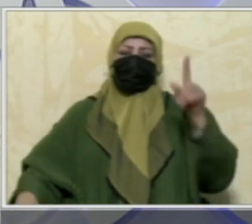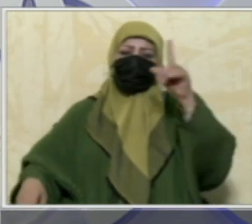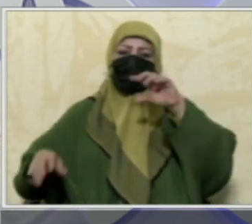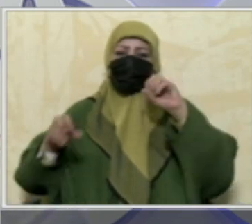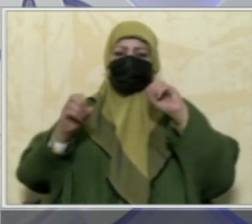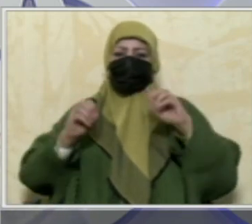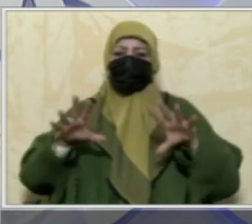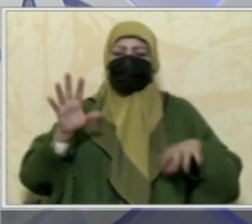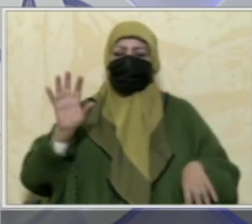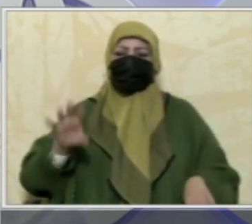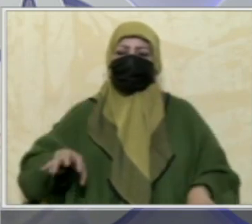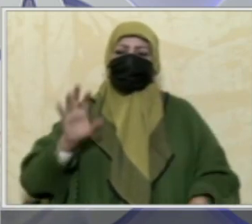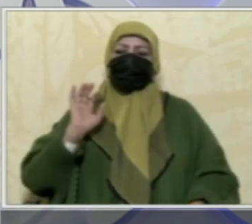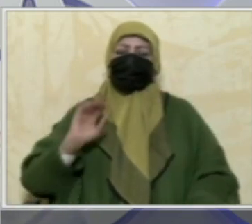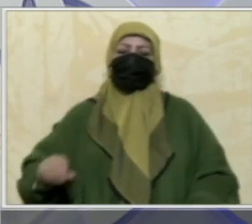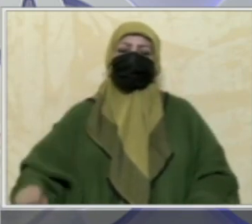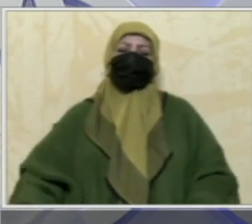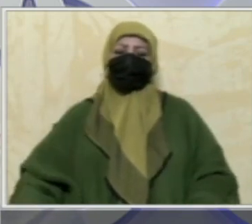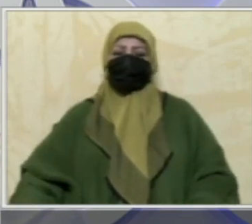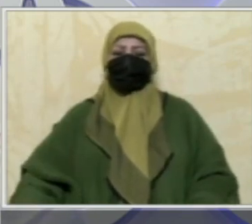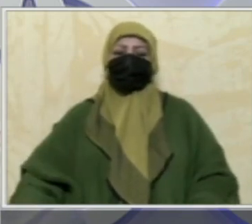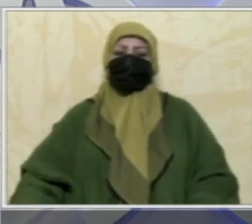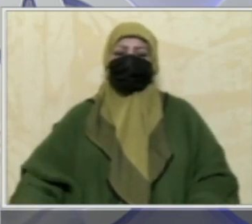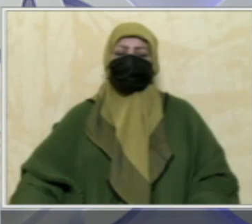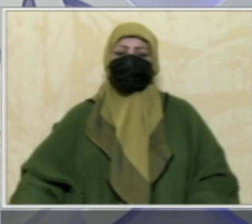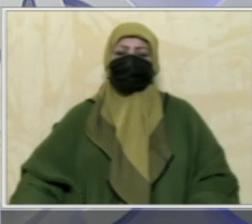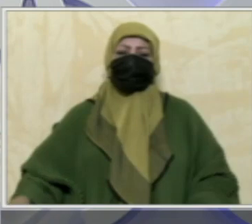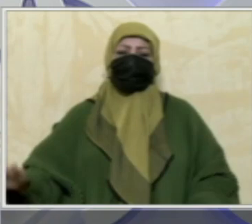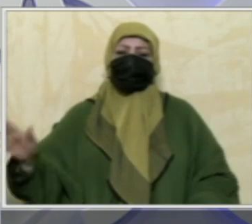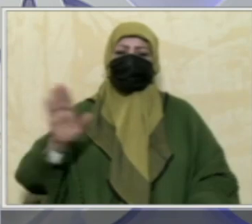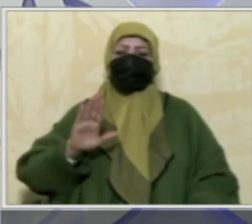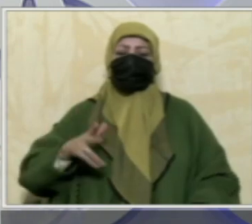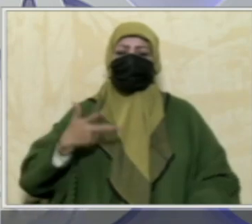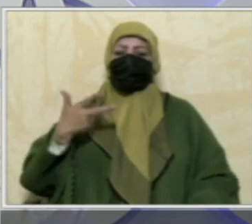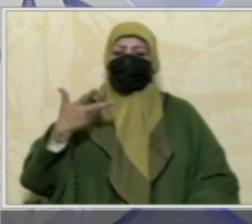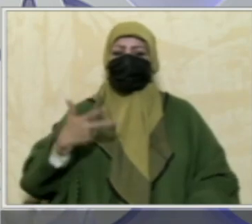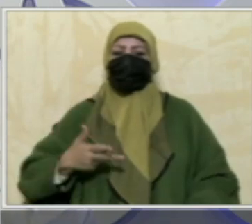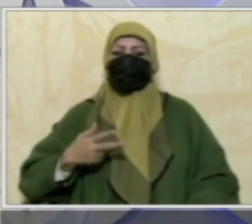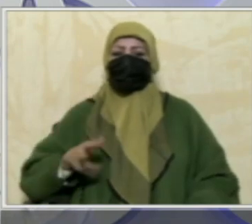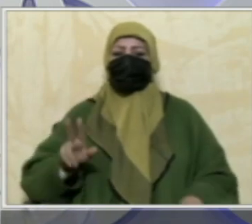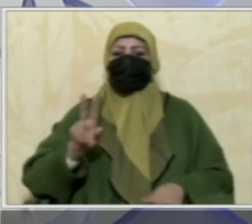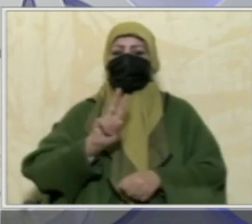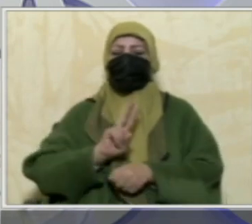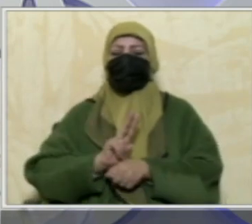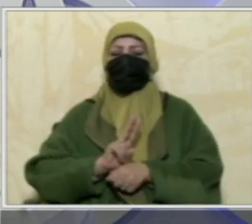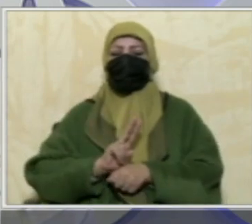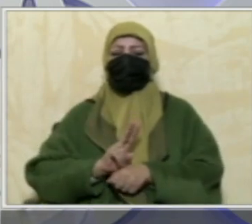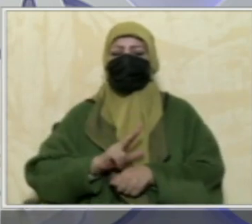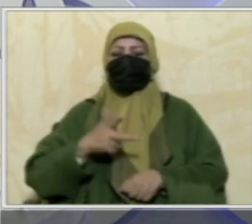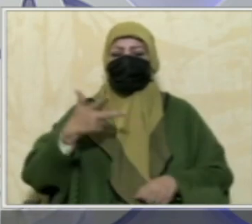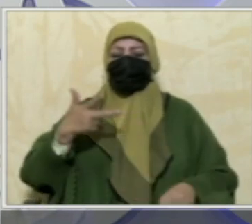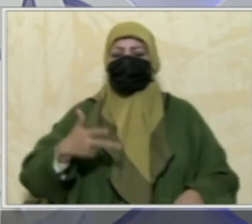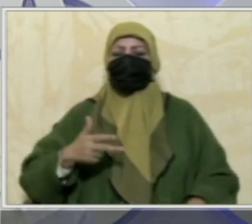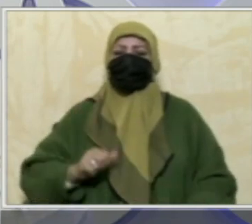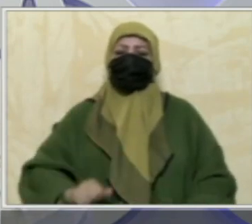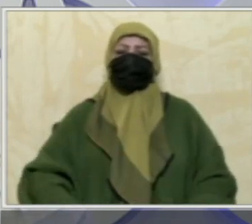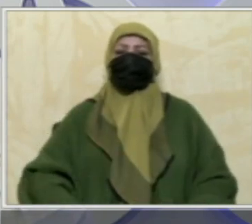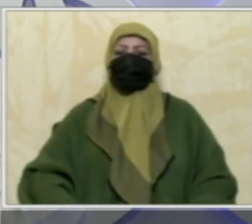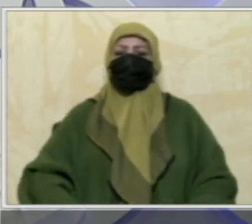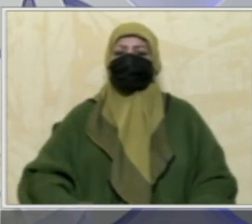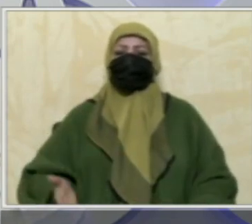سالم من الجبل الغربي نعم يا سالم اهلا وسهلا بيك الله يبارك فيك تفضل